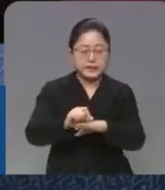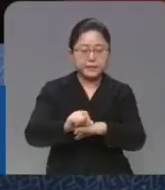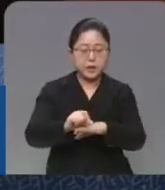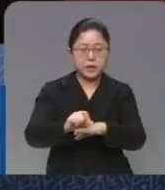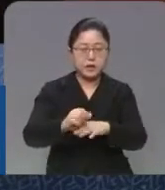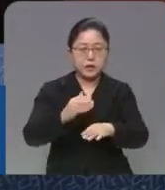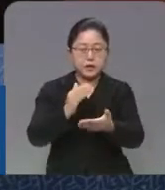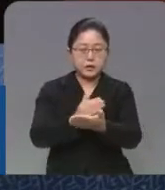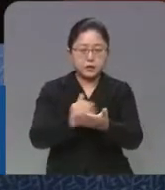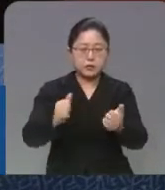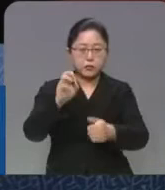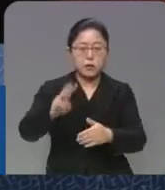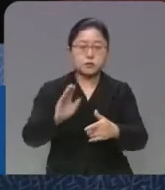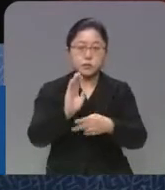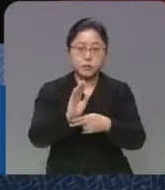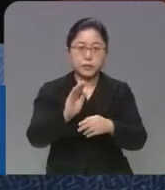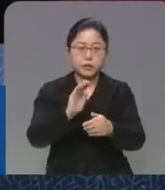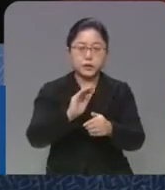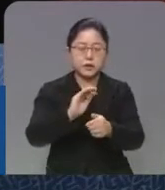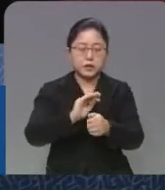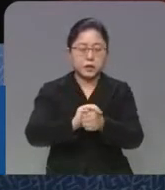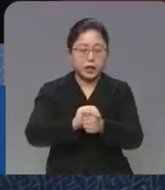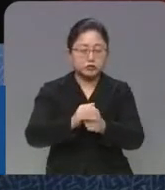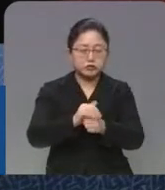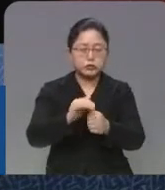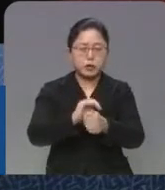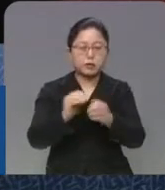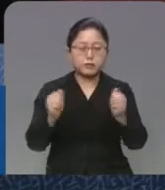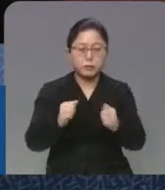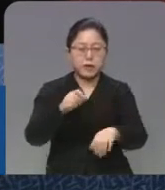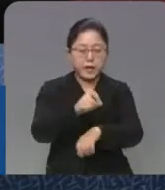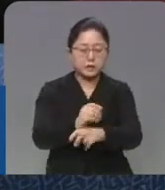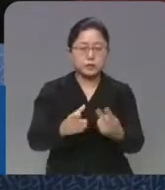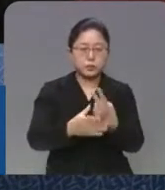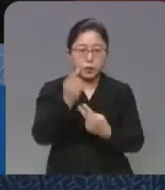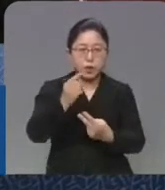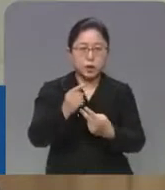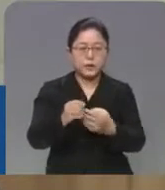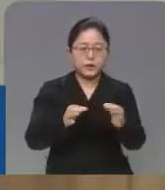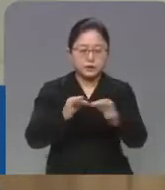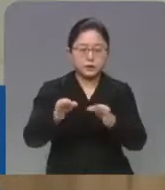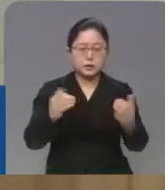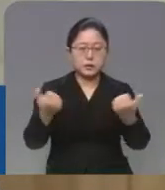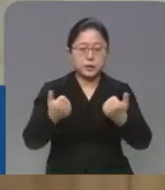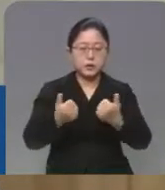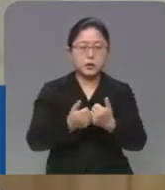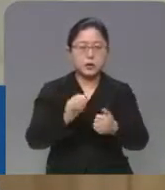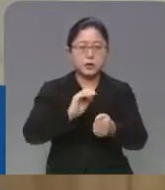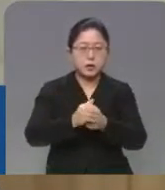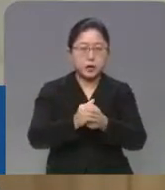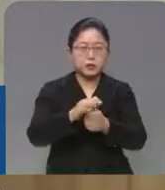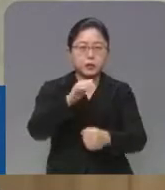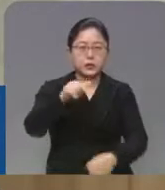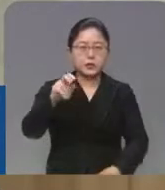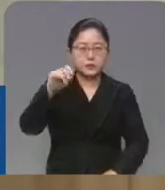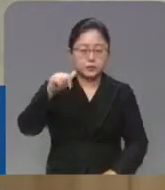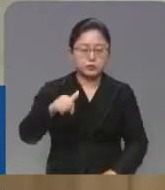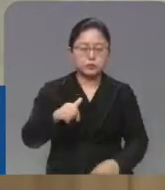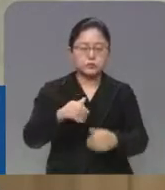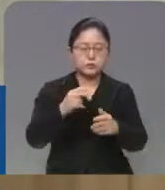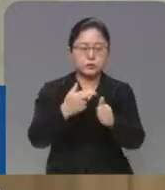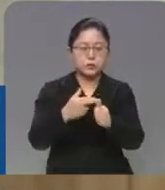지방분권운동 광주전남본부와 대구경북본부가 주최한 행정통합과 남부경제권 토론회에서 대구한의대 김종훈